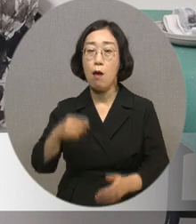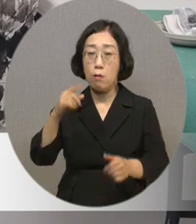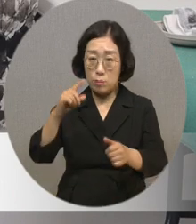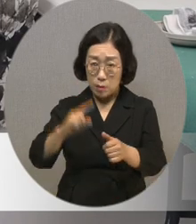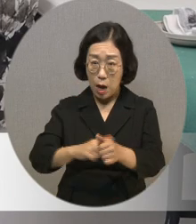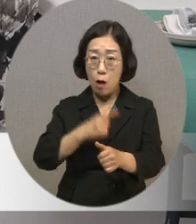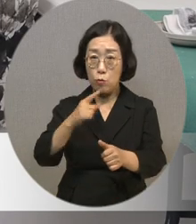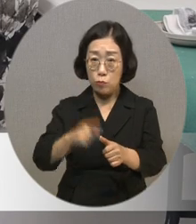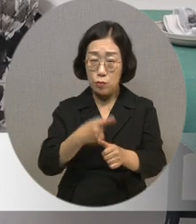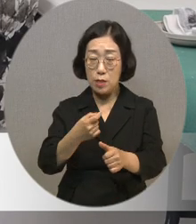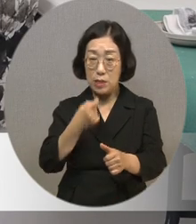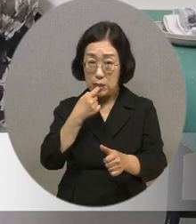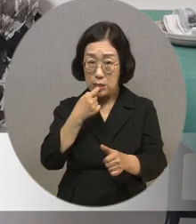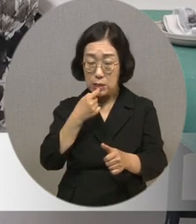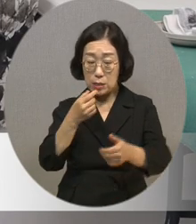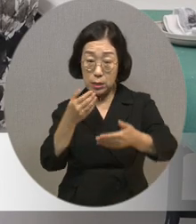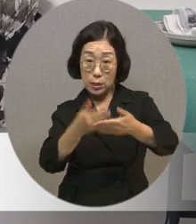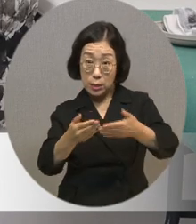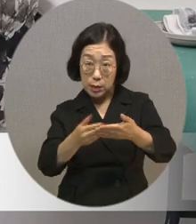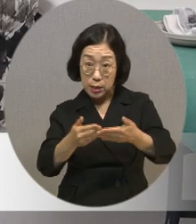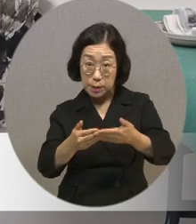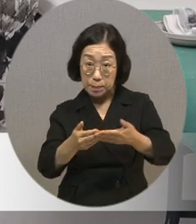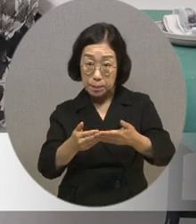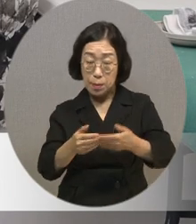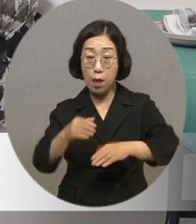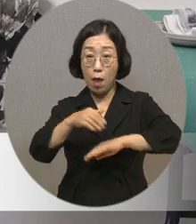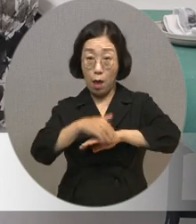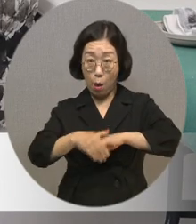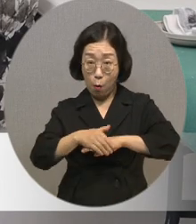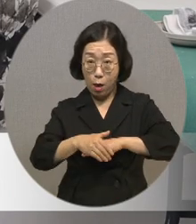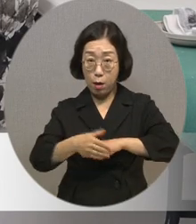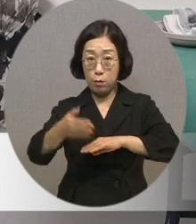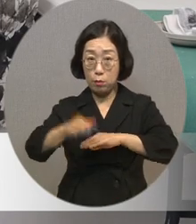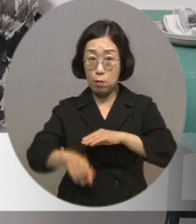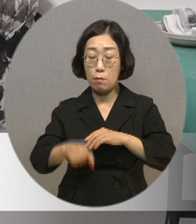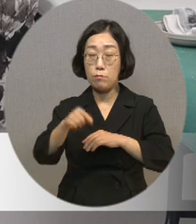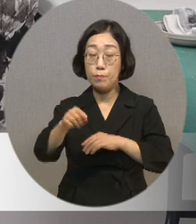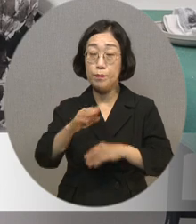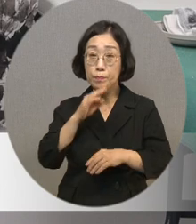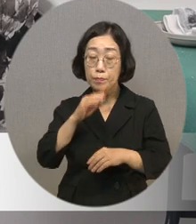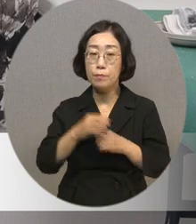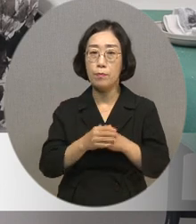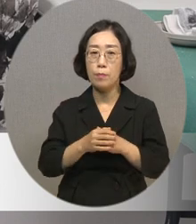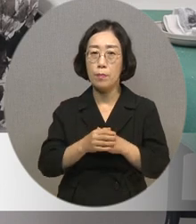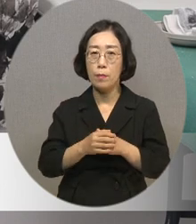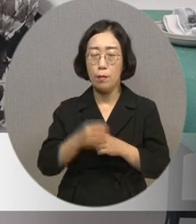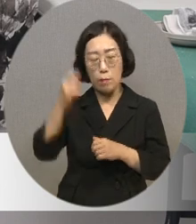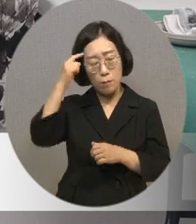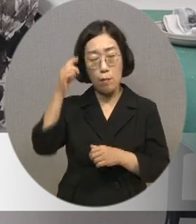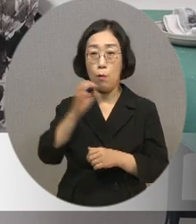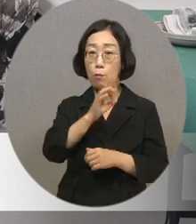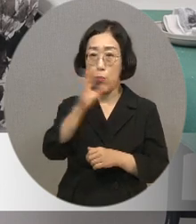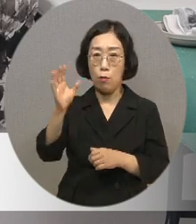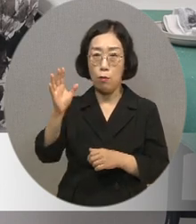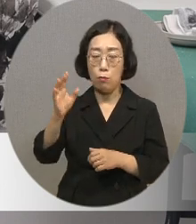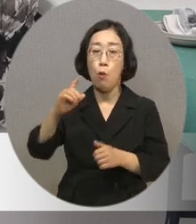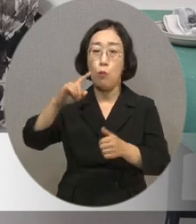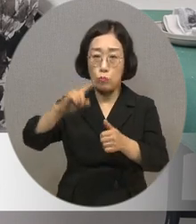놓고 구도를 잡는단 말이에요. 대충 구도를 잡는데 실질적으로 구도를 잡고는 무의식 세계로 우도하지